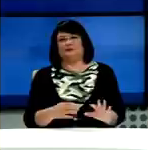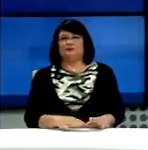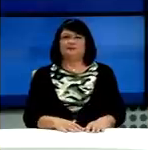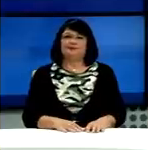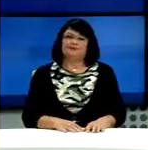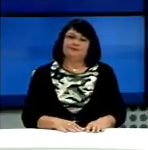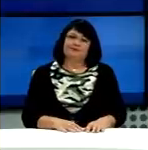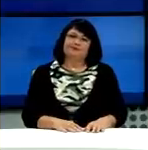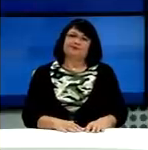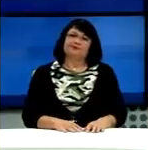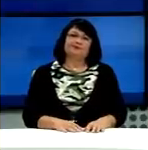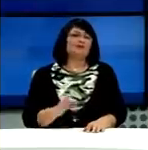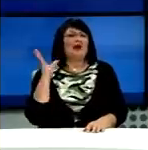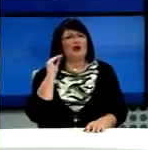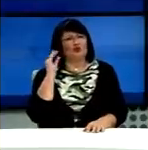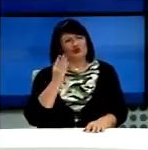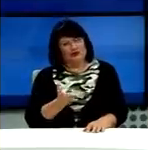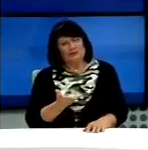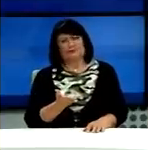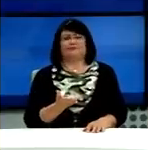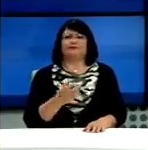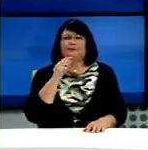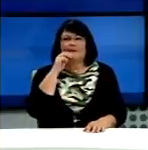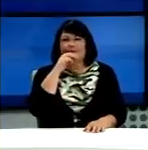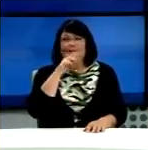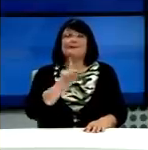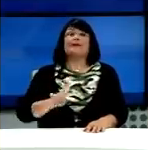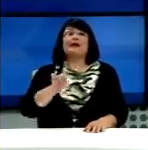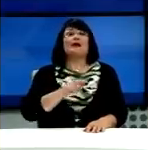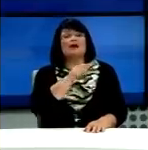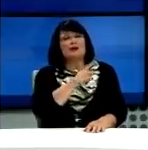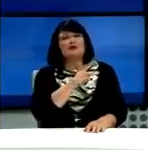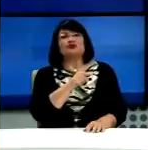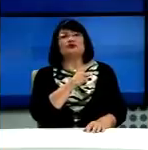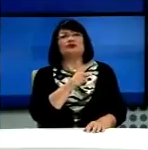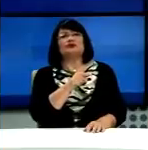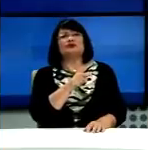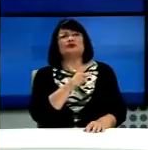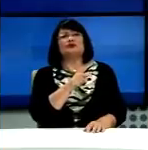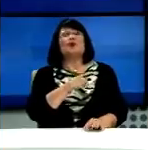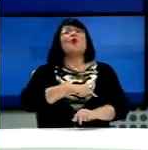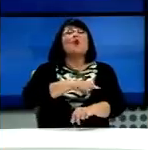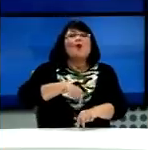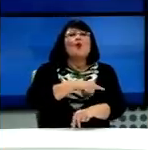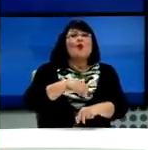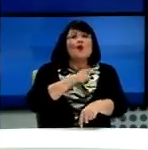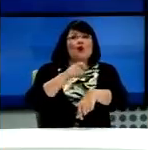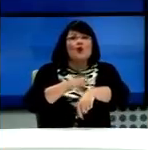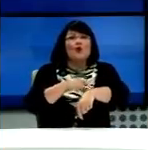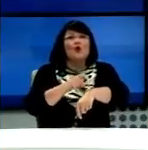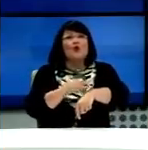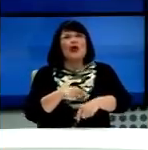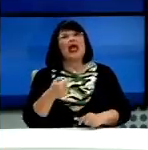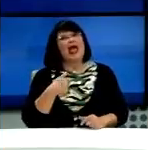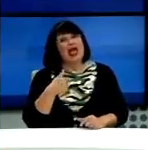Σας άκουσα, κύριε Μητσοτάκη, μιλήσατε πολύ περισσότερο από το χρόνο.